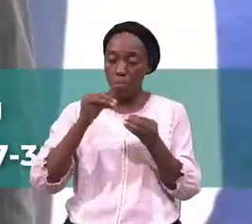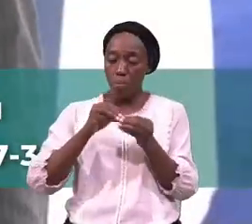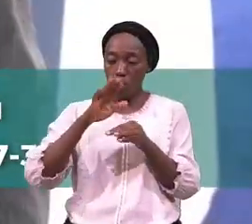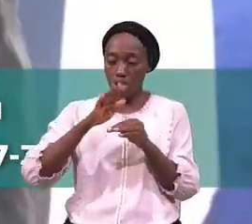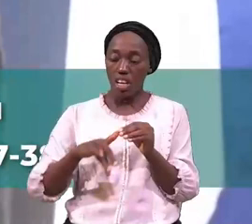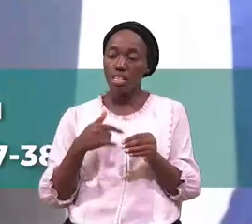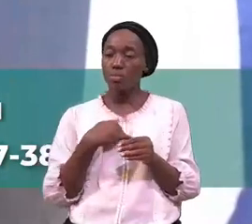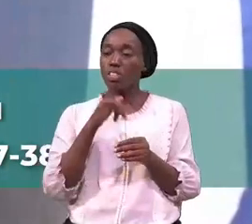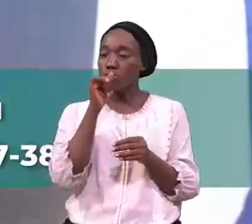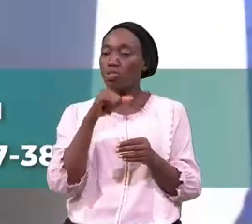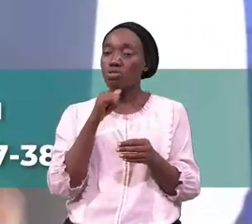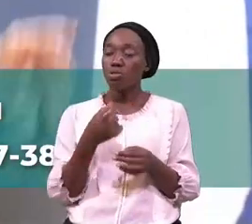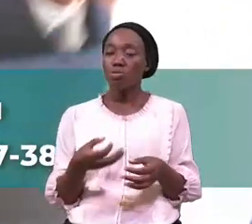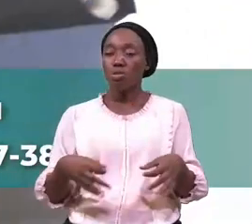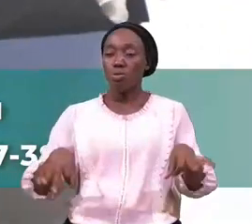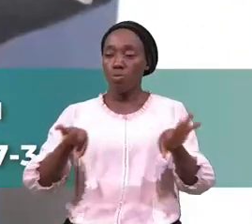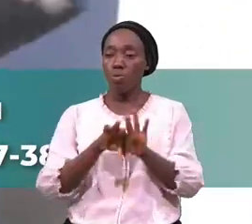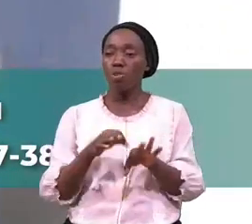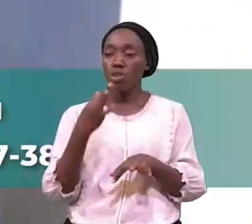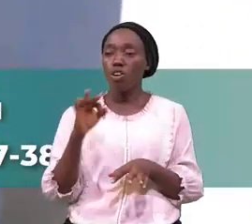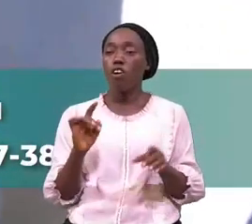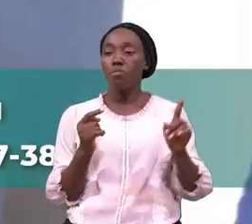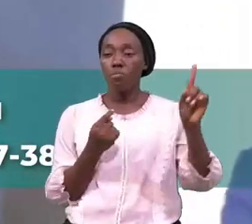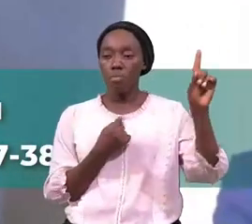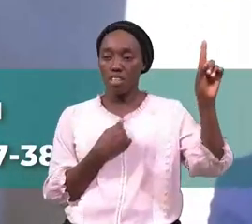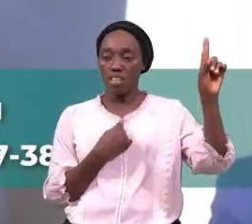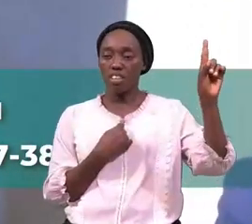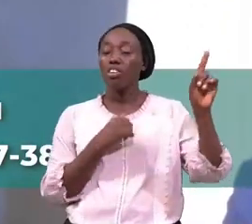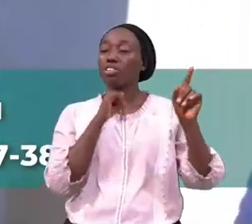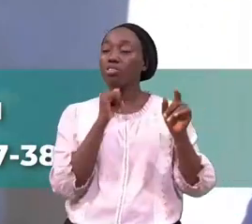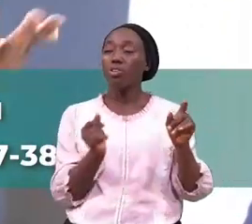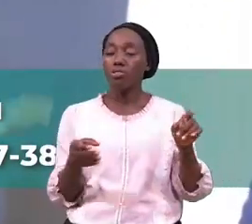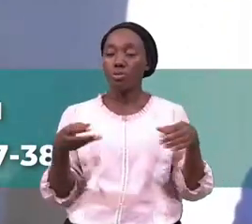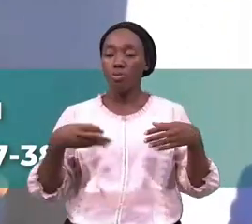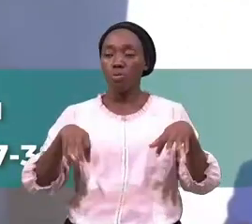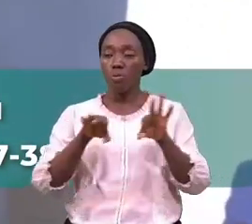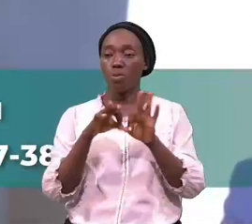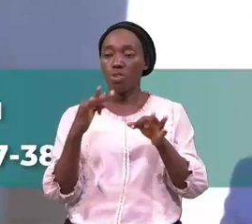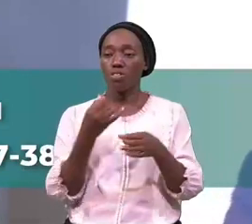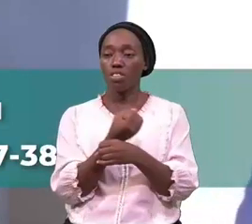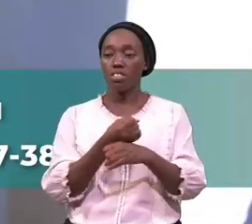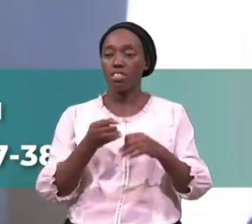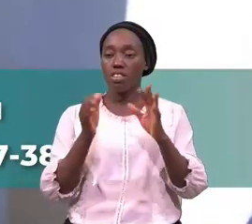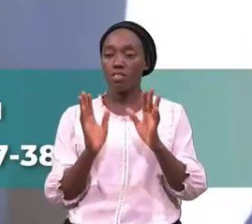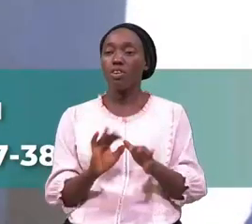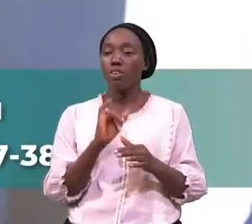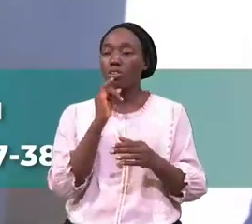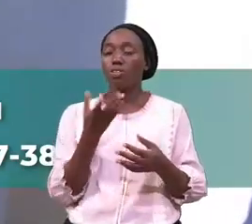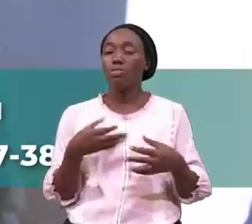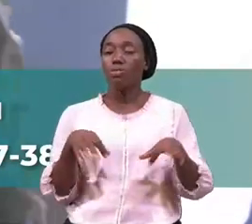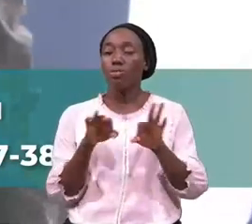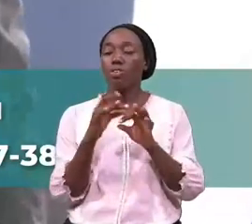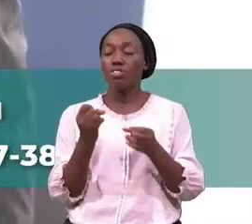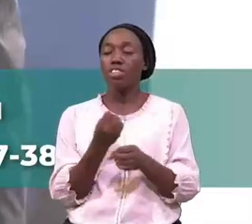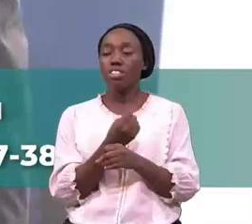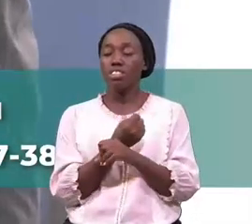plus que moi n'est pas digne de moi. Il n'est pas digne du Sauveur. Il n'est pas digne de son